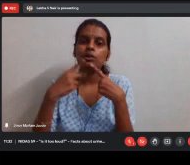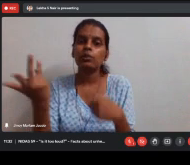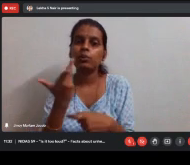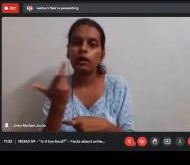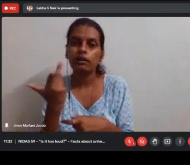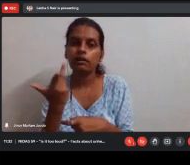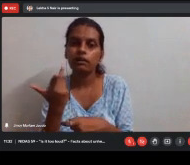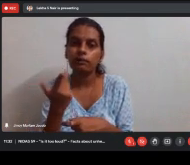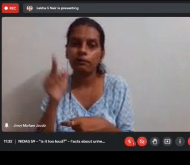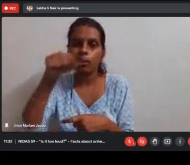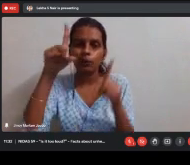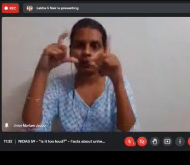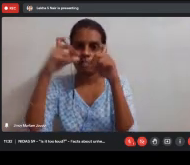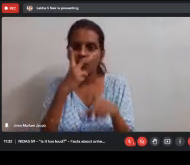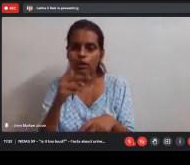മുമ്പ്